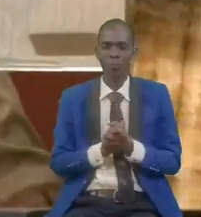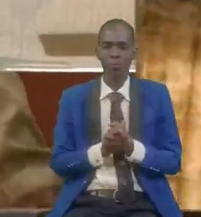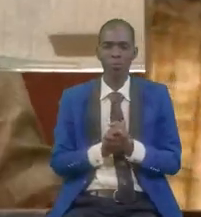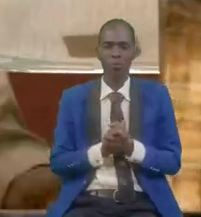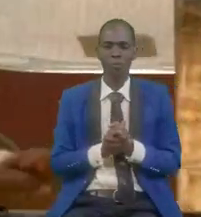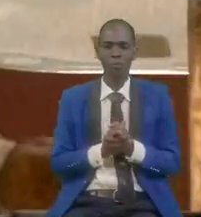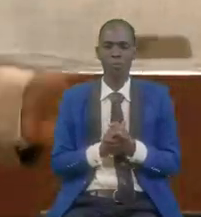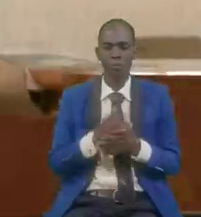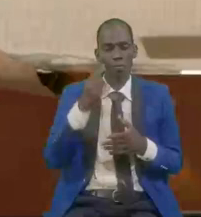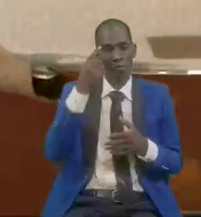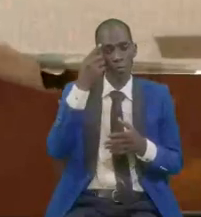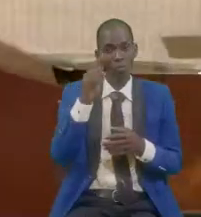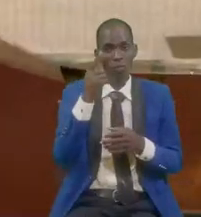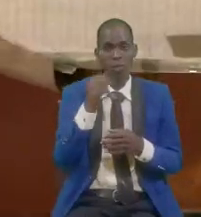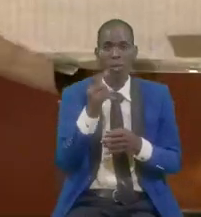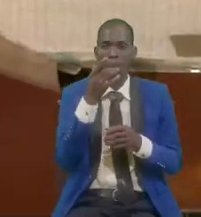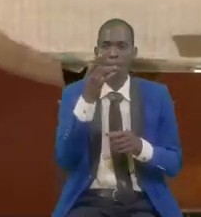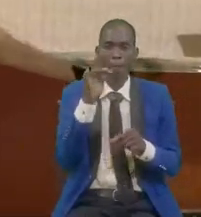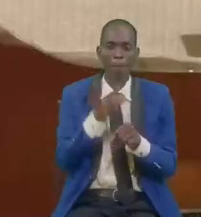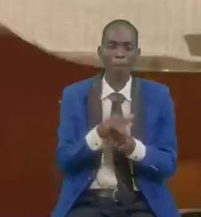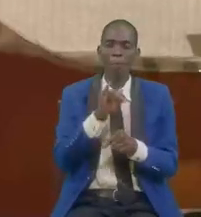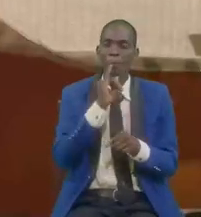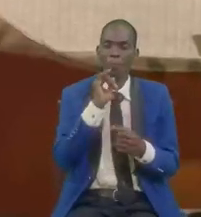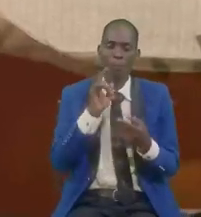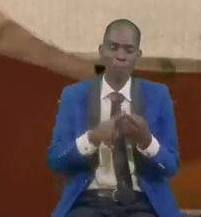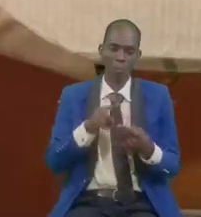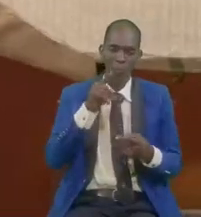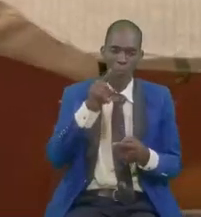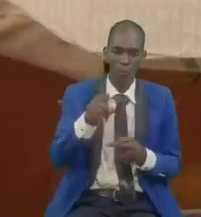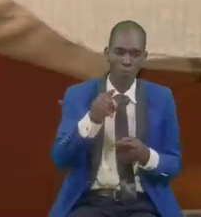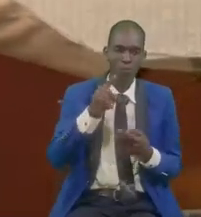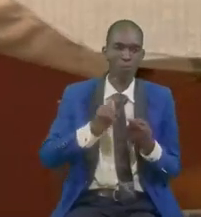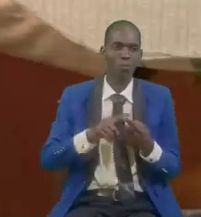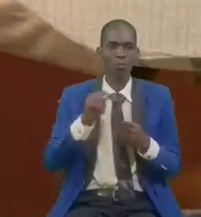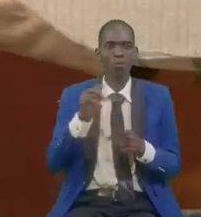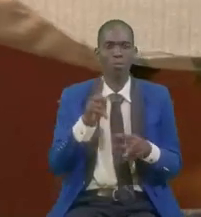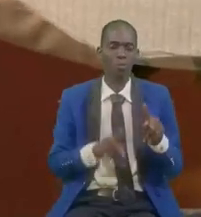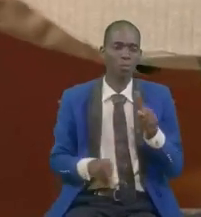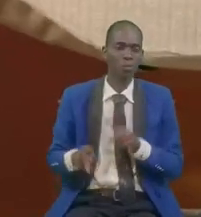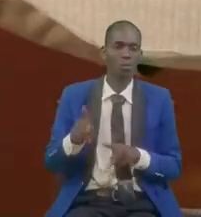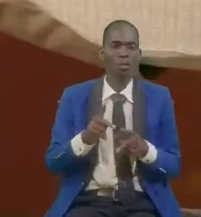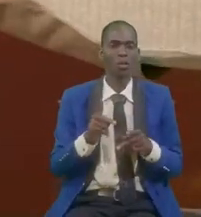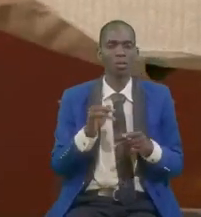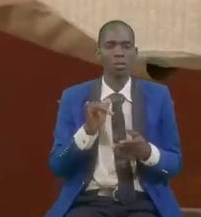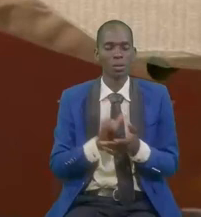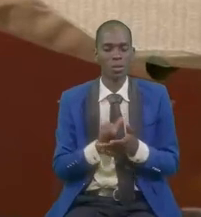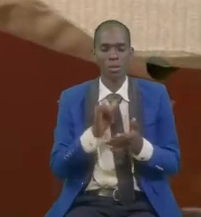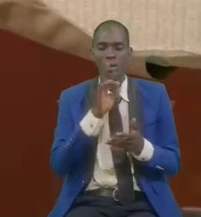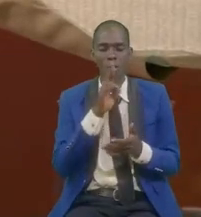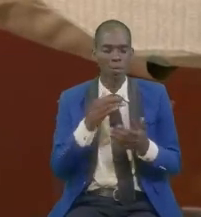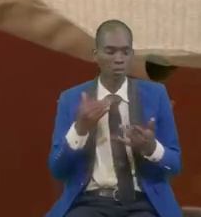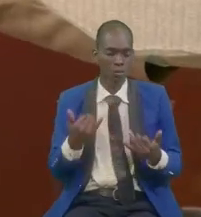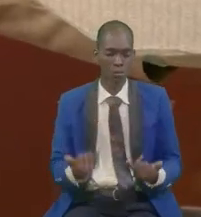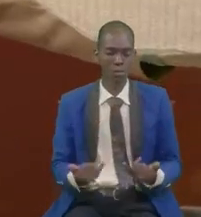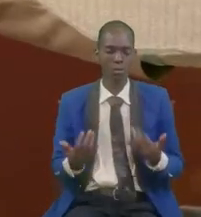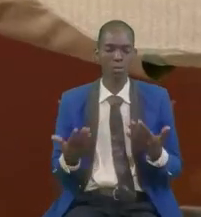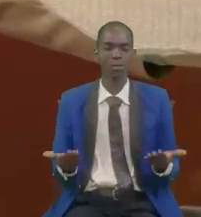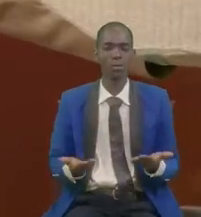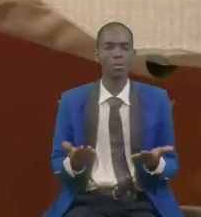Car la promesse est pour vous, pour les gens là-bas en